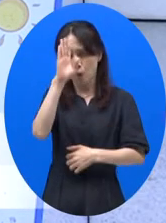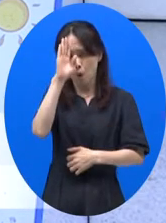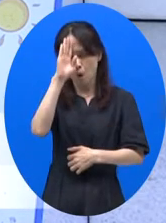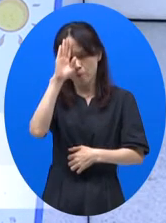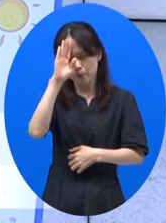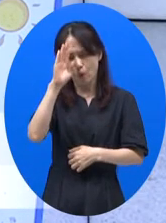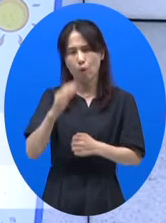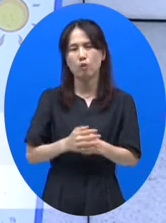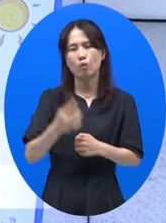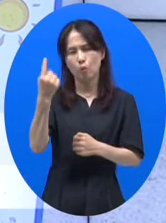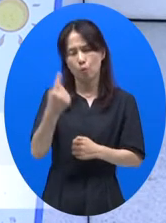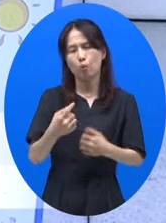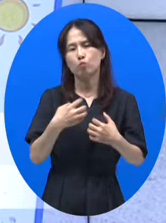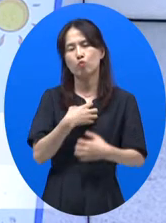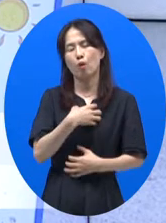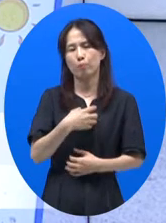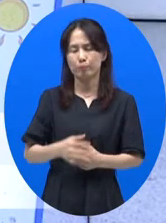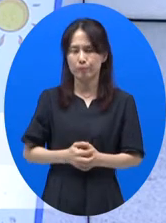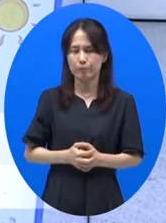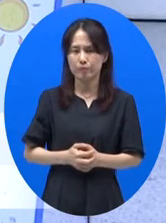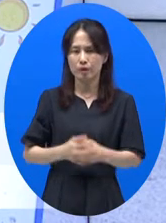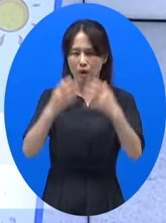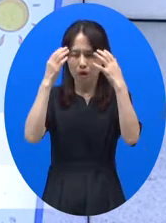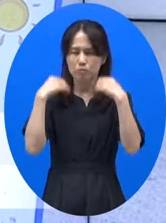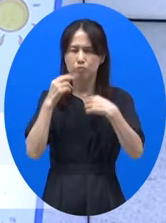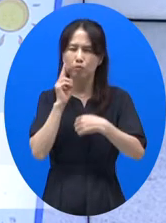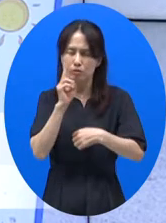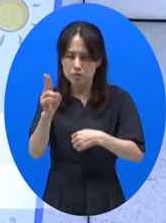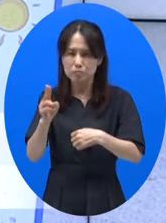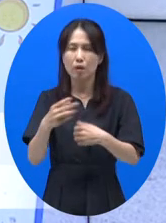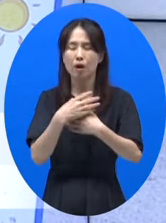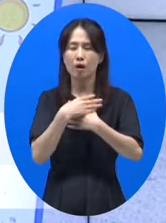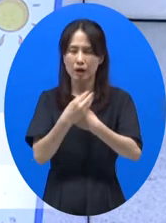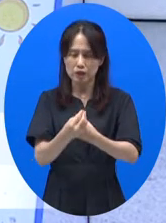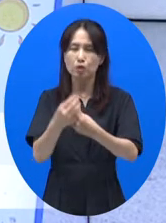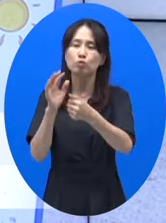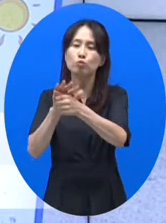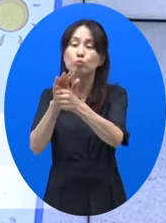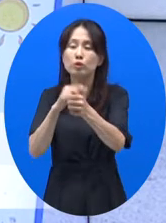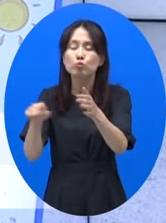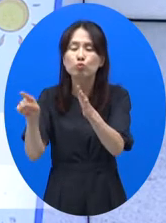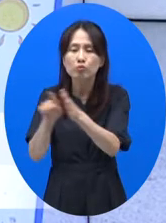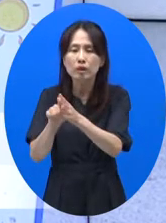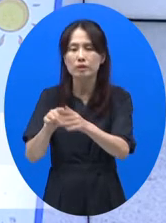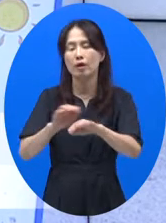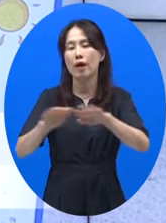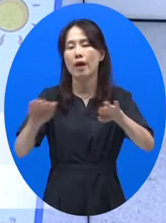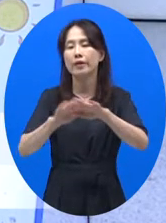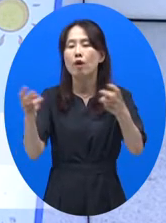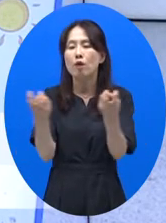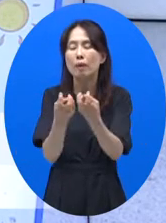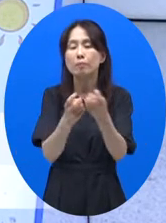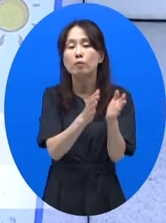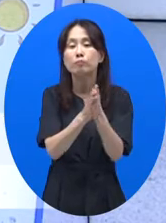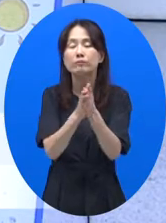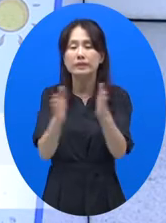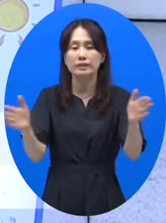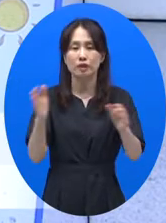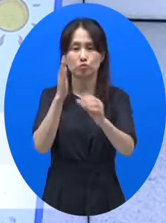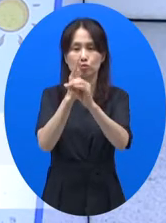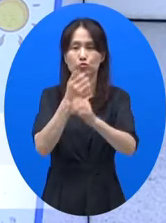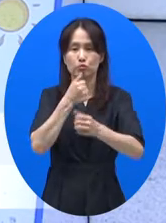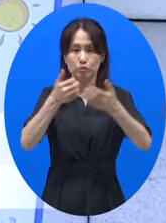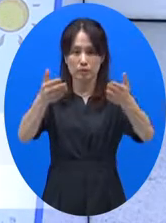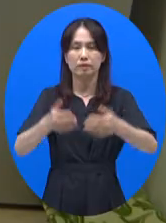있는데요. 경기도가 폭염으로부터 도민들의 안전을 지키기 위해 생활 밀착형 대책을 가동 중입니다. 최창순